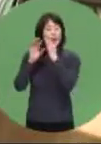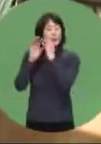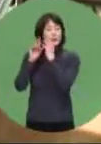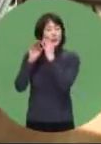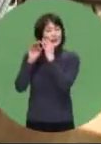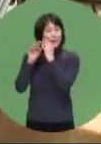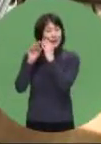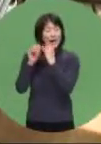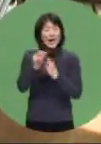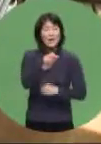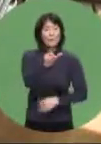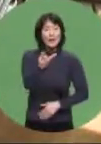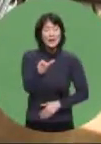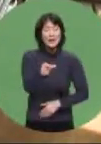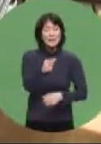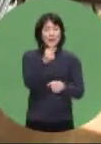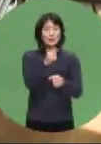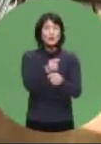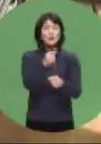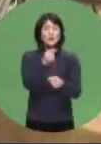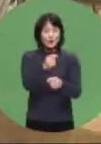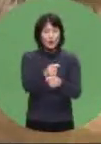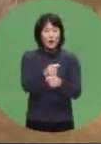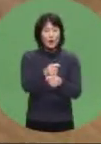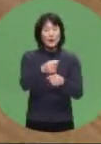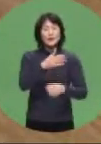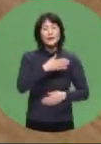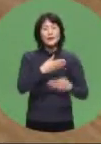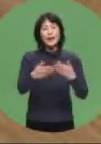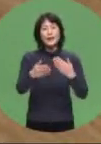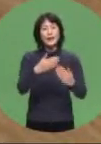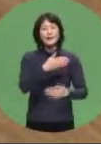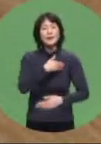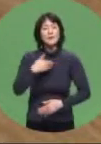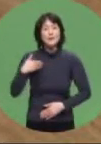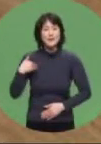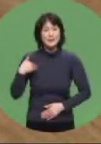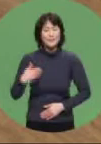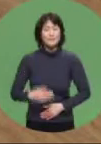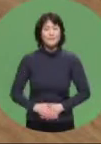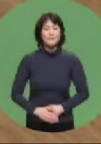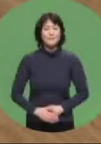また土笛作りや勾玉作りが体験できます。